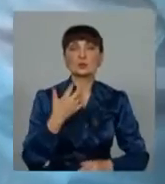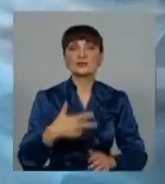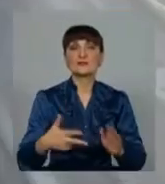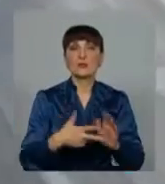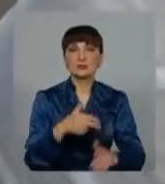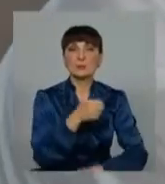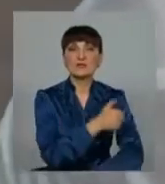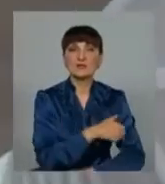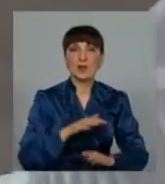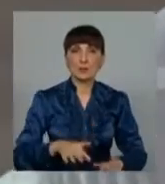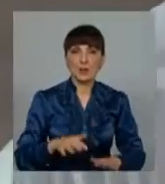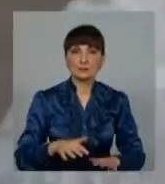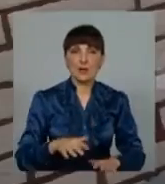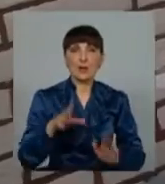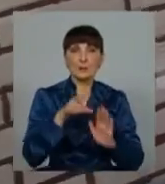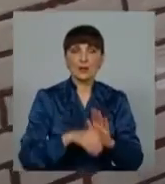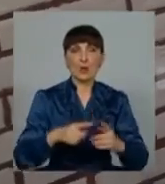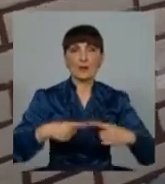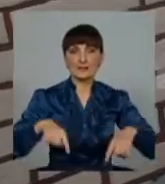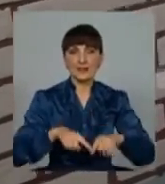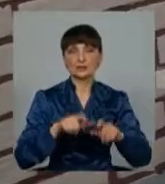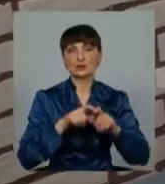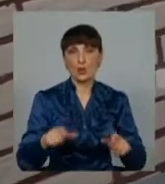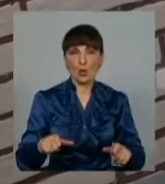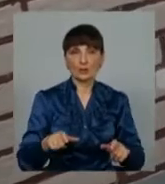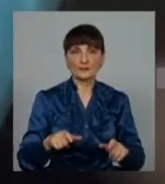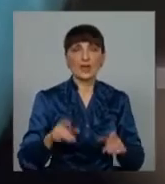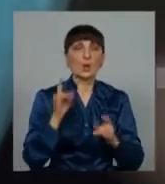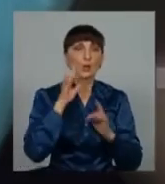158 прививочных пунктов при медицинских организациях, школах,